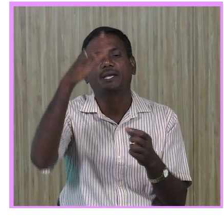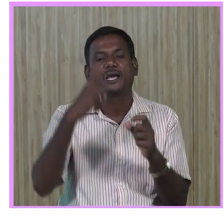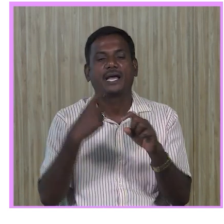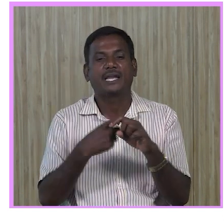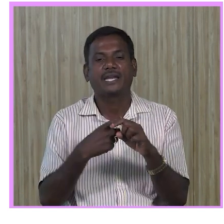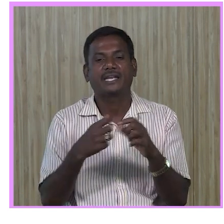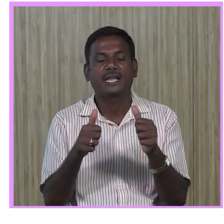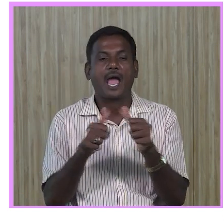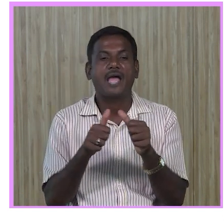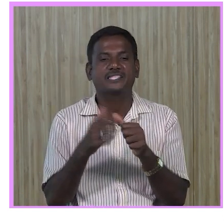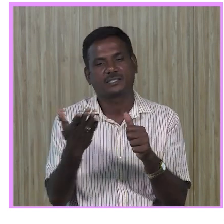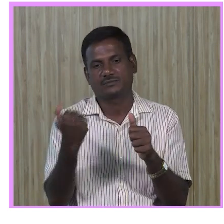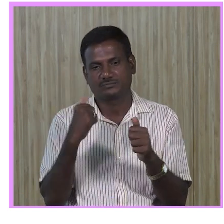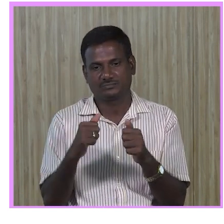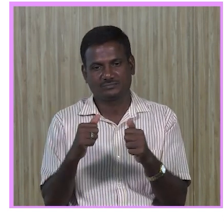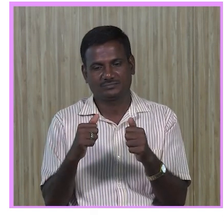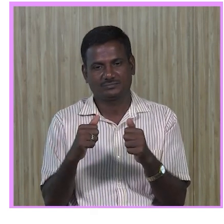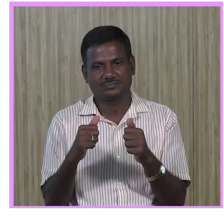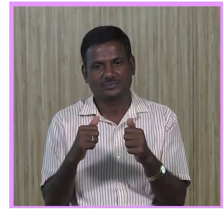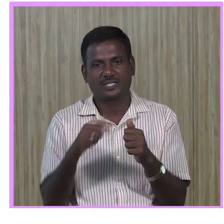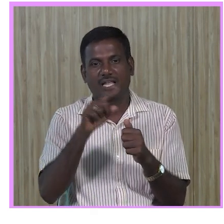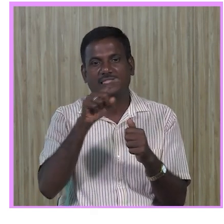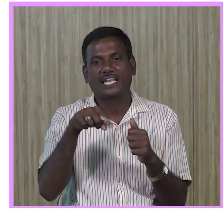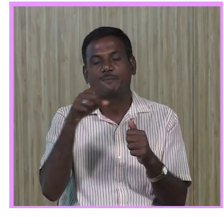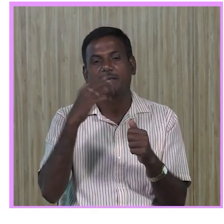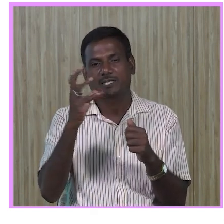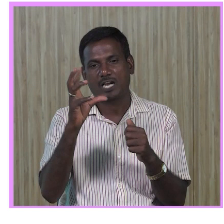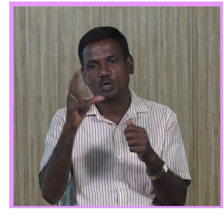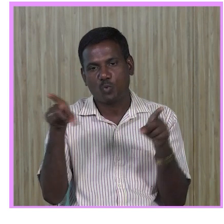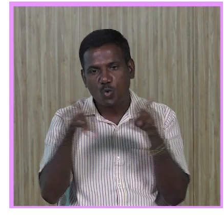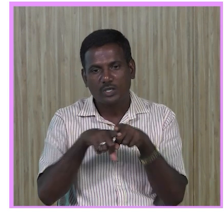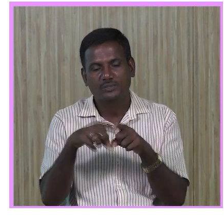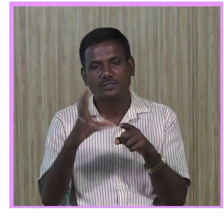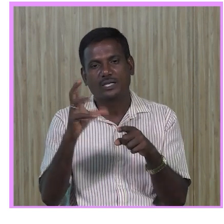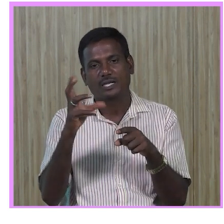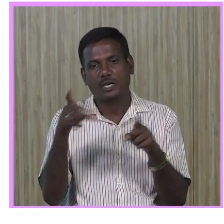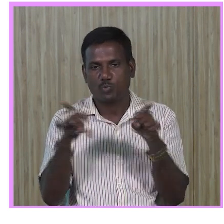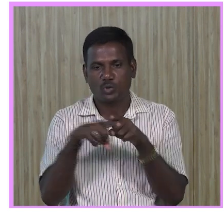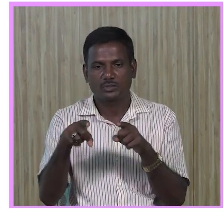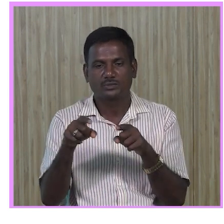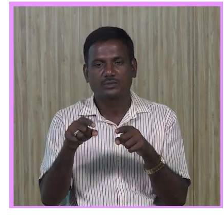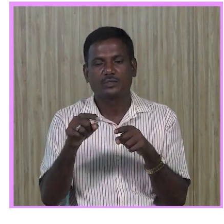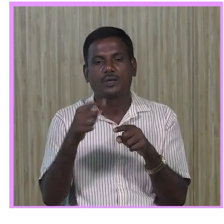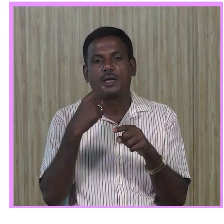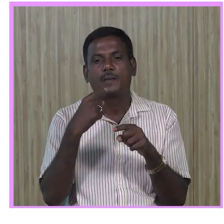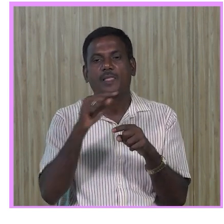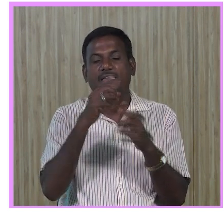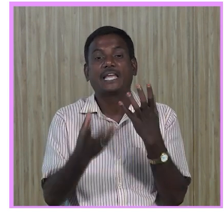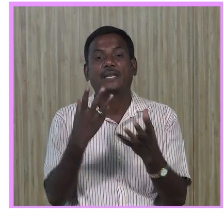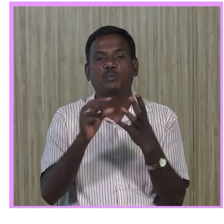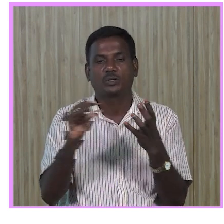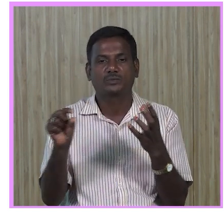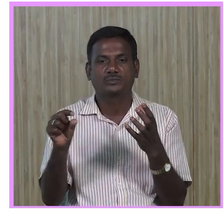நைட்ரிக் அமிலம் ஆகியவையாகும். திண்ம இயக்கு பொருட்கள். திண்ம இயக்கு பொருட்களில்